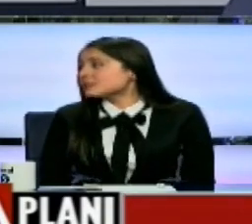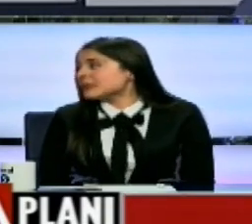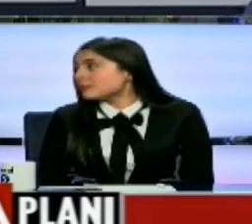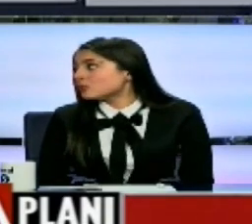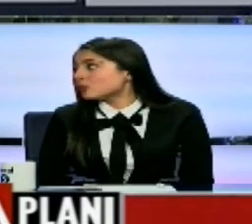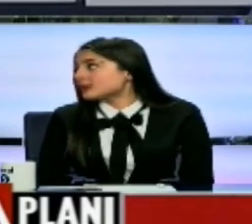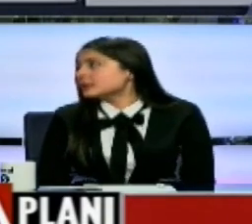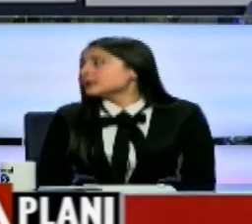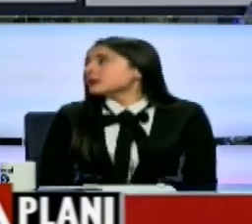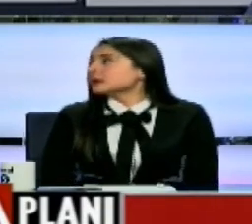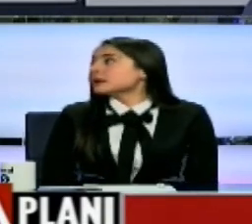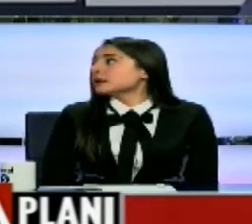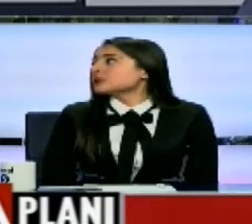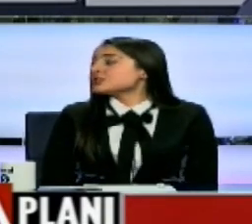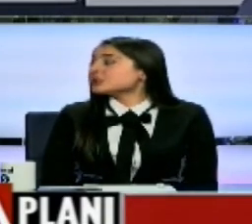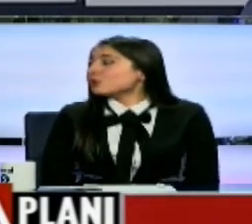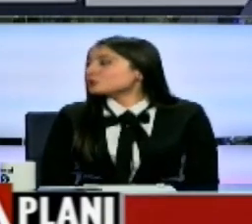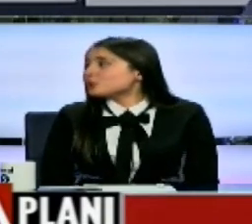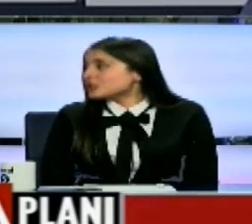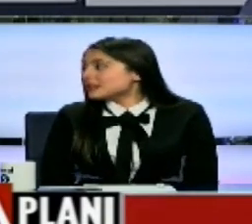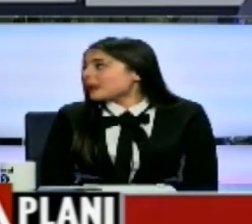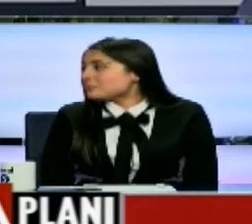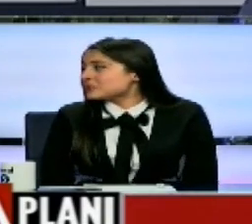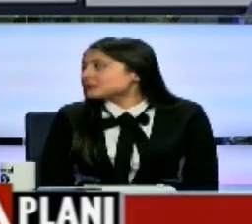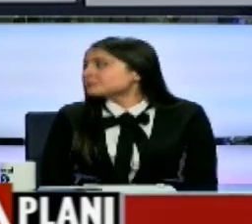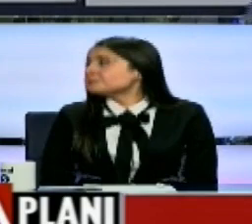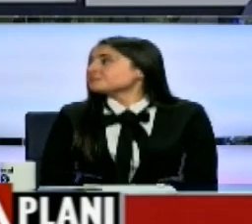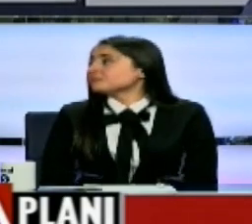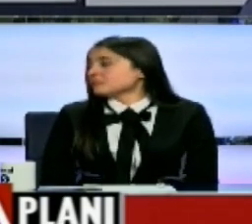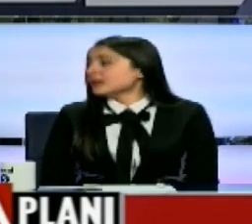yaşadığını bilemiyorlar. Çeşitli konut projeleri yaptı.